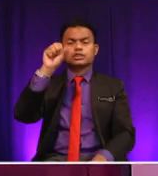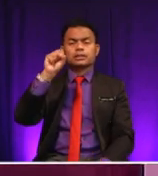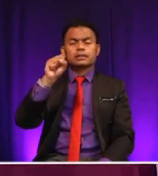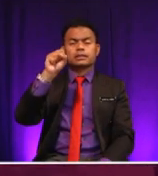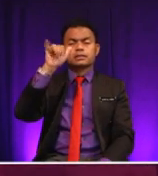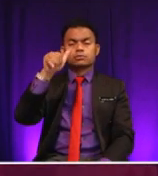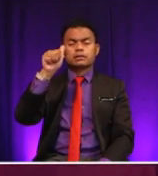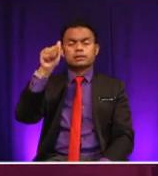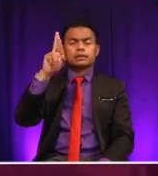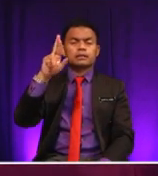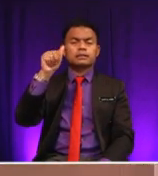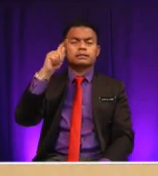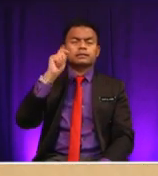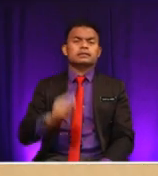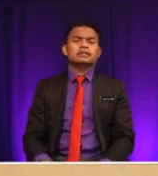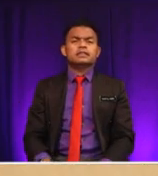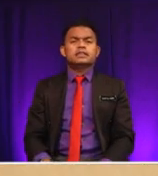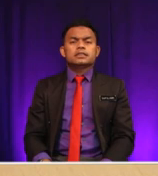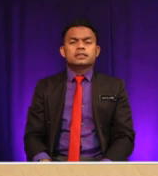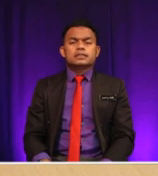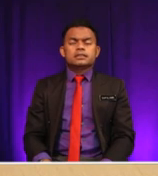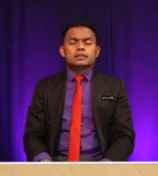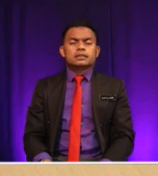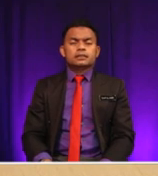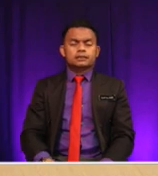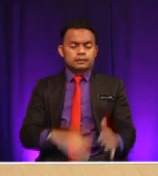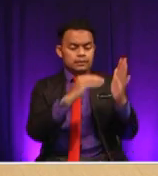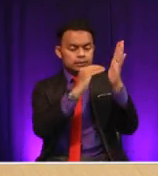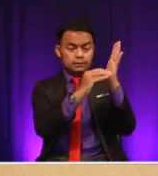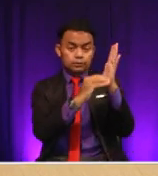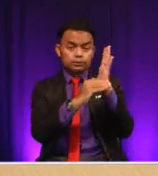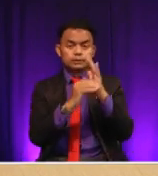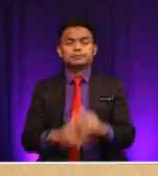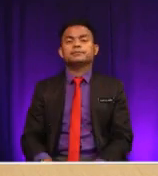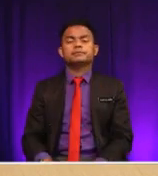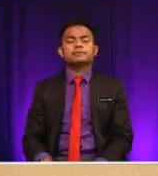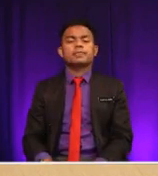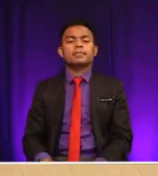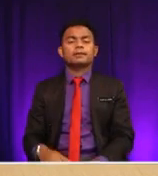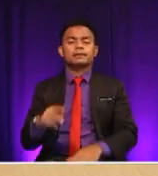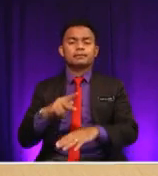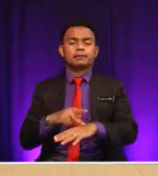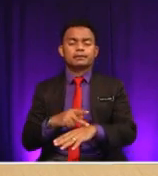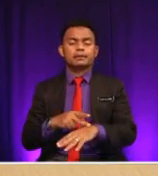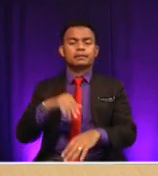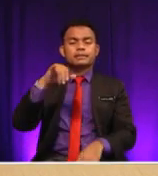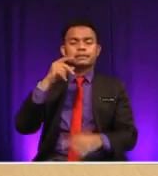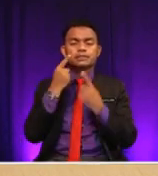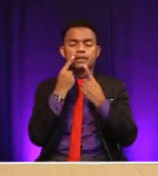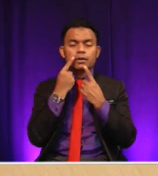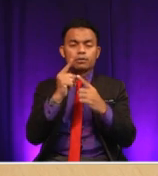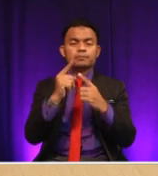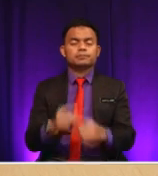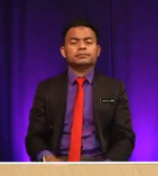baris yang pertama dipanggil syarat manakala baris yang kedua dipanggil jawab itu